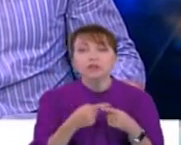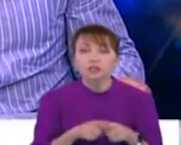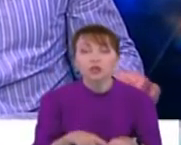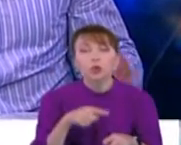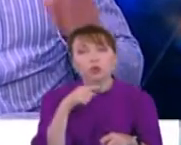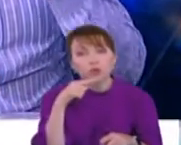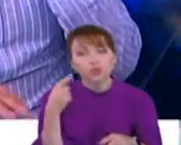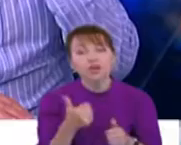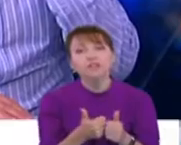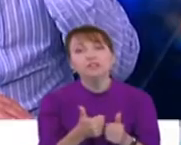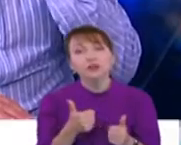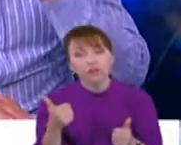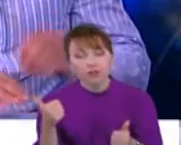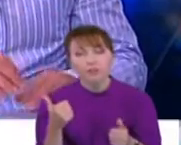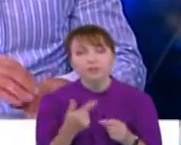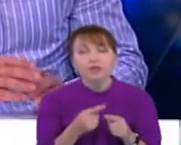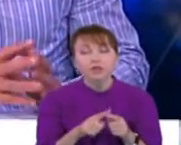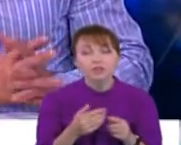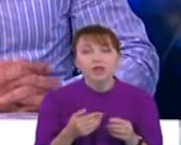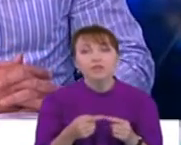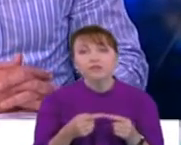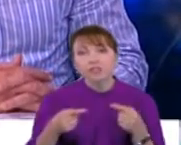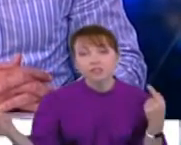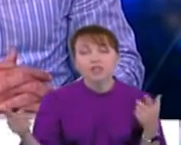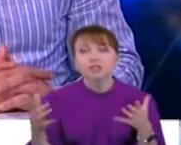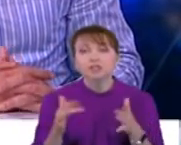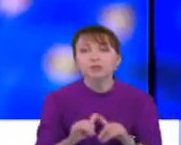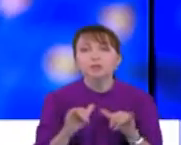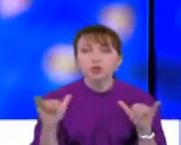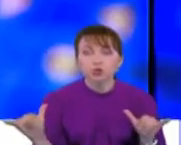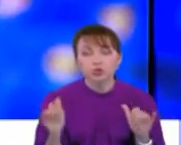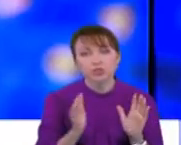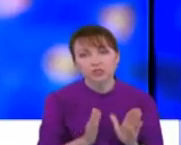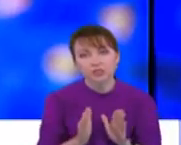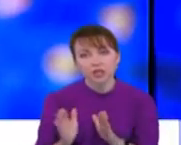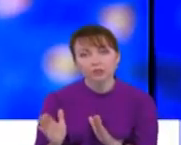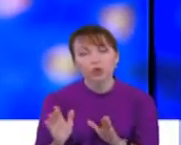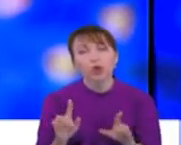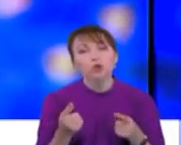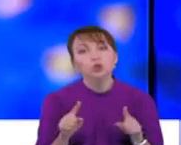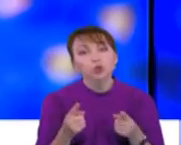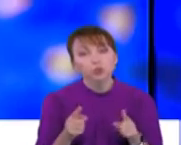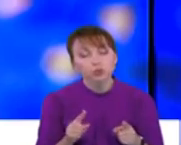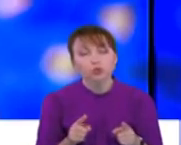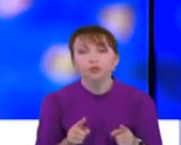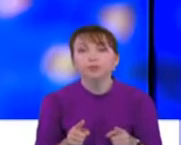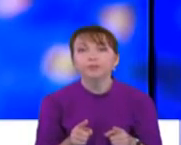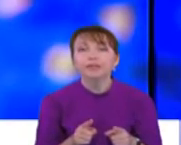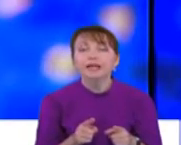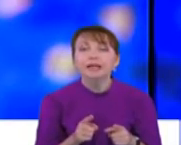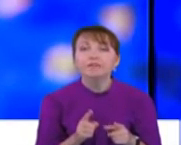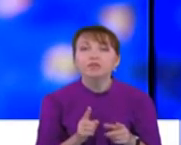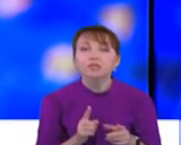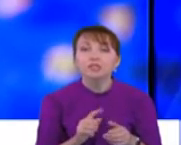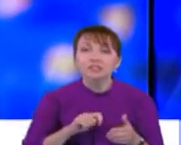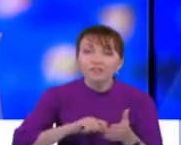Росія як відставала, і це відстань і збільшується системно, тому що вони заведені на